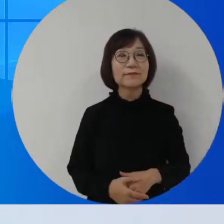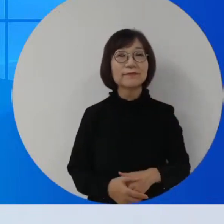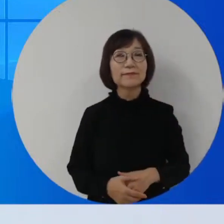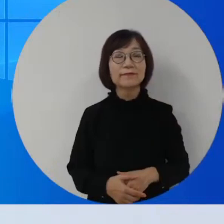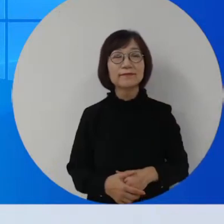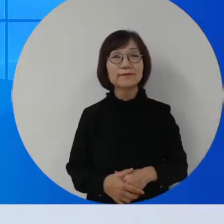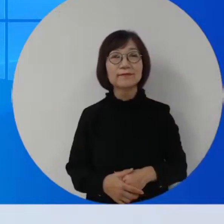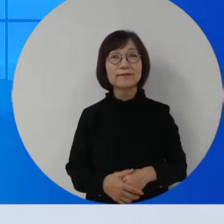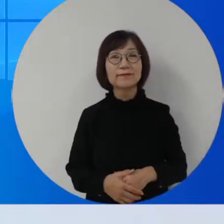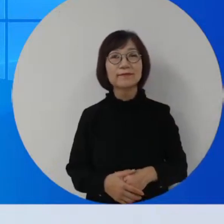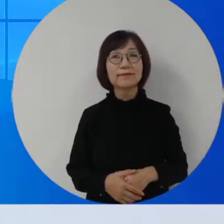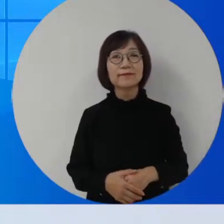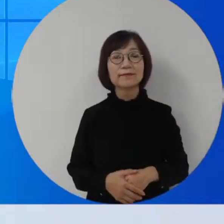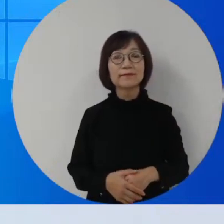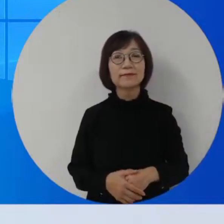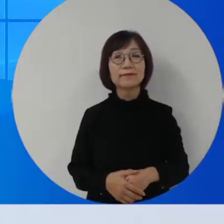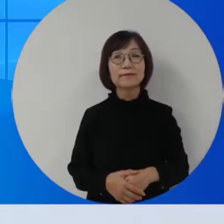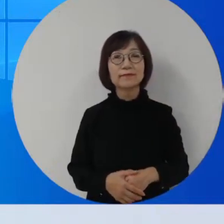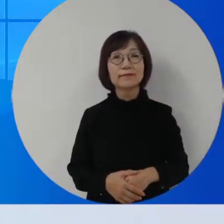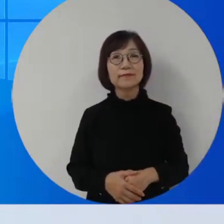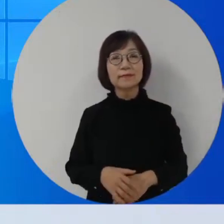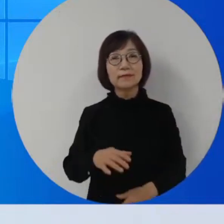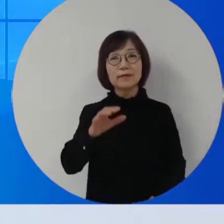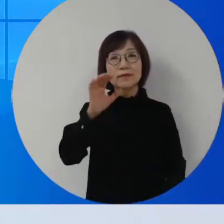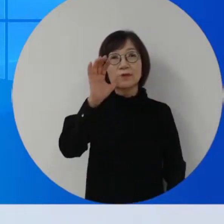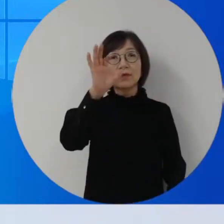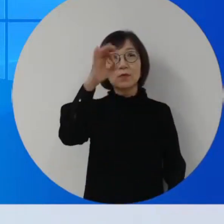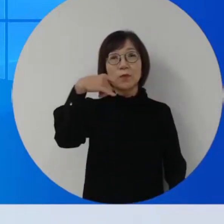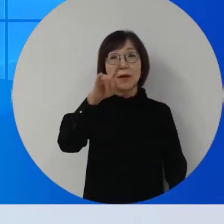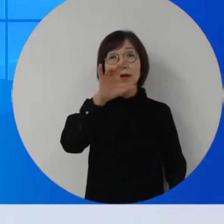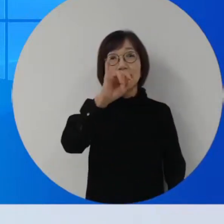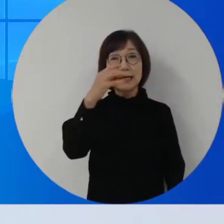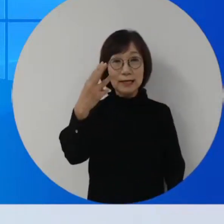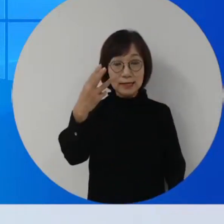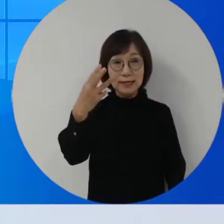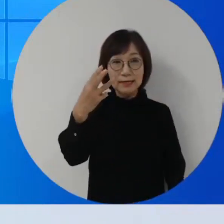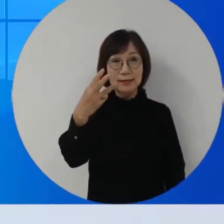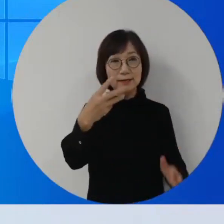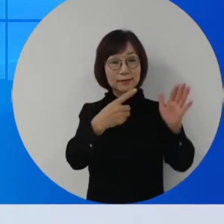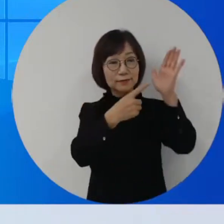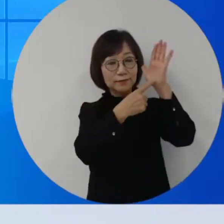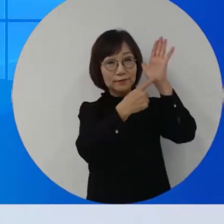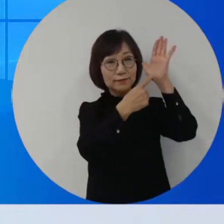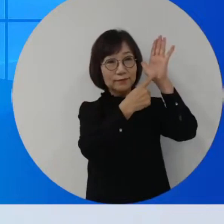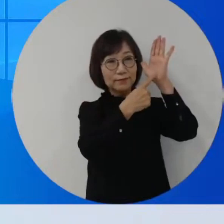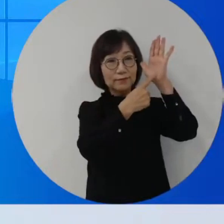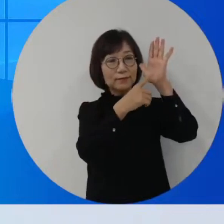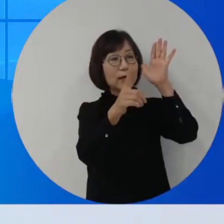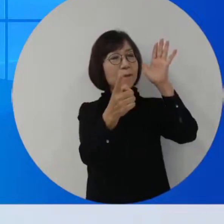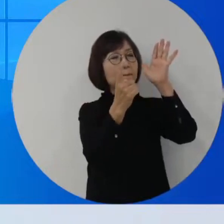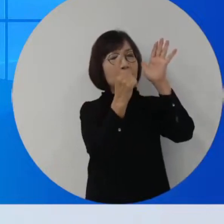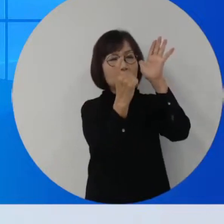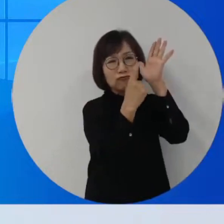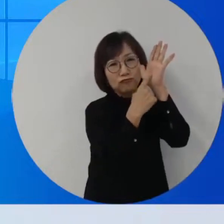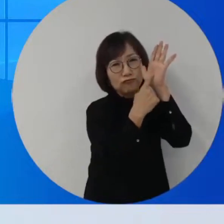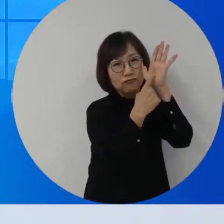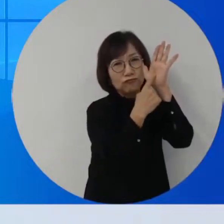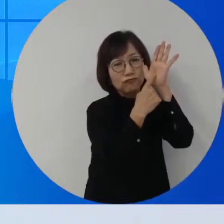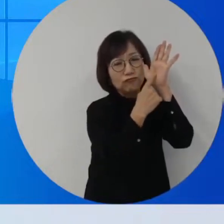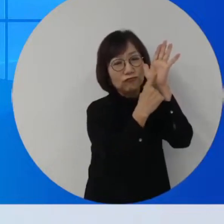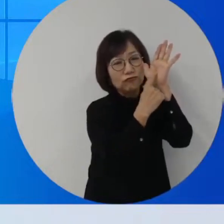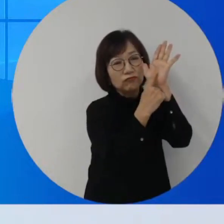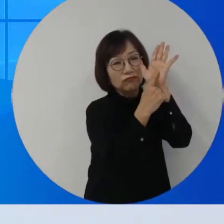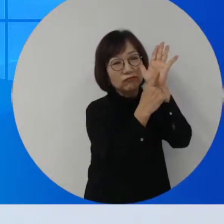요 웨일 메뉴에서 마우스 왼쪽 버튼을 꾹 눌러서 클릭한 채로 바탕화면으로